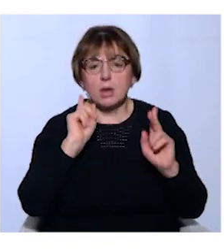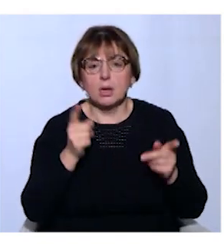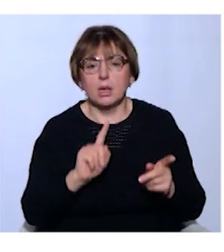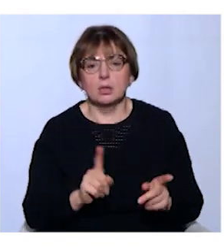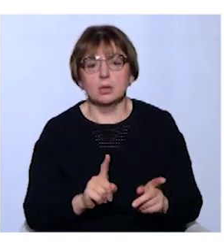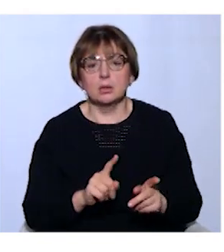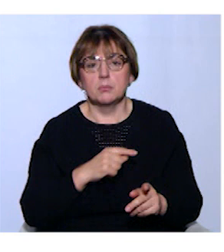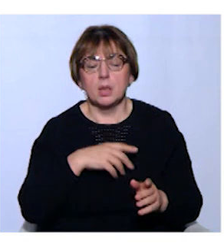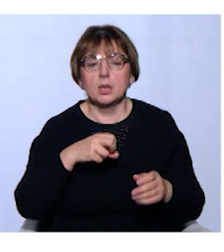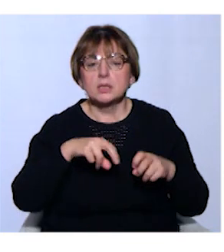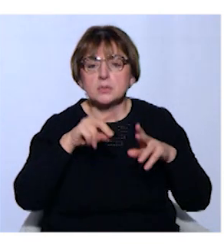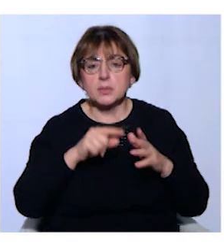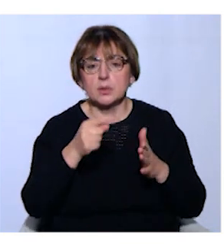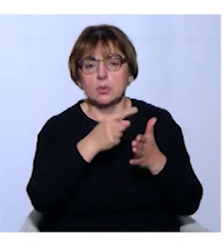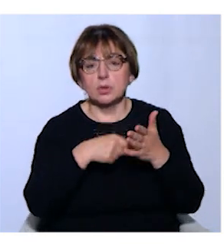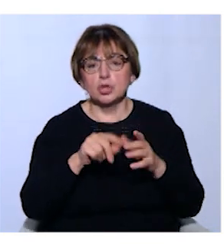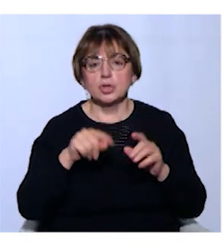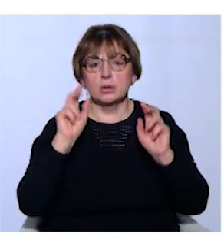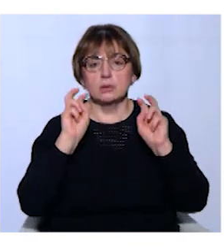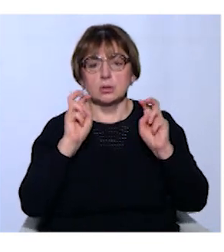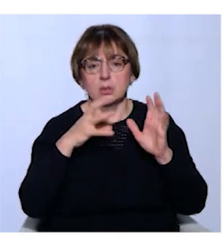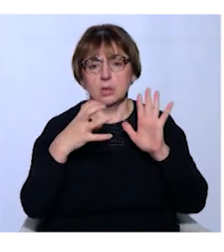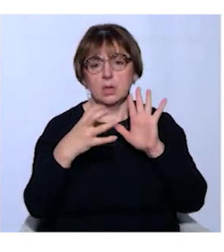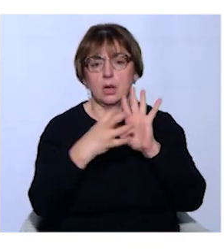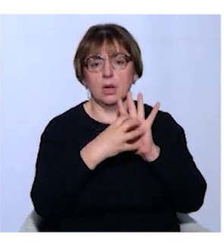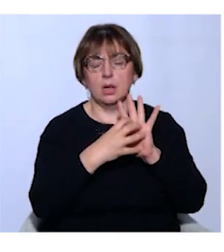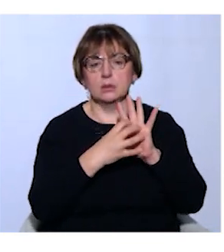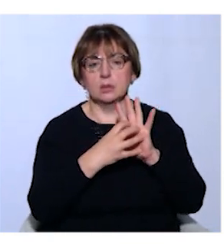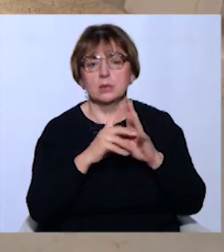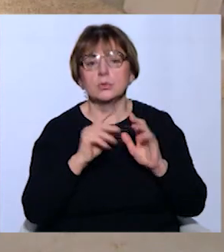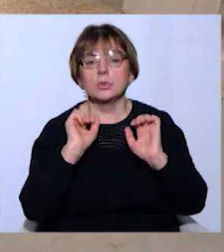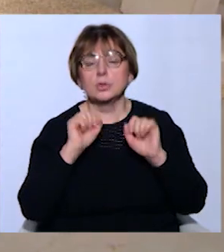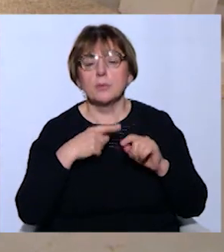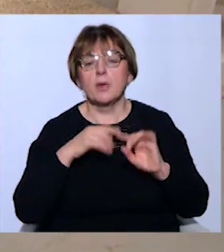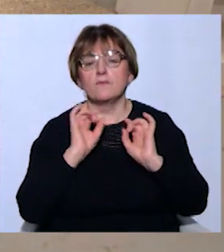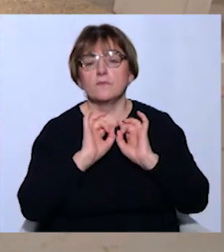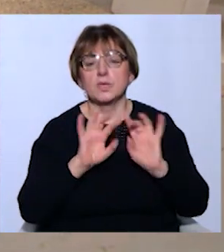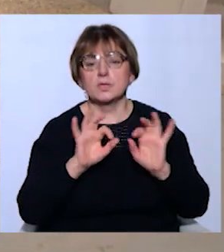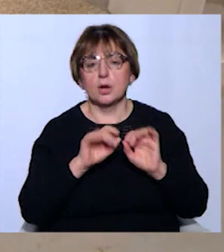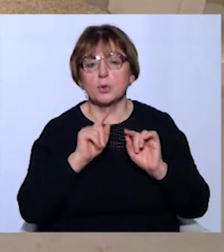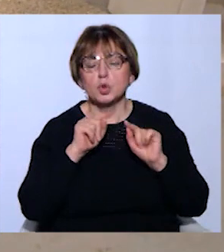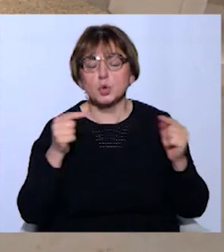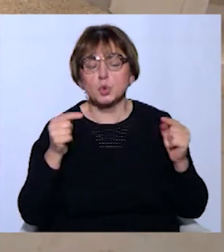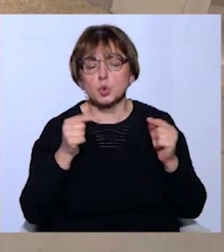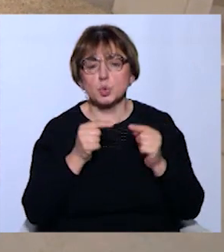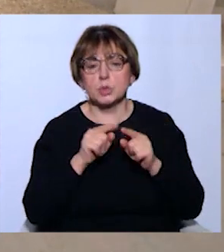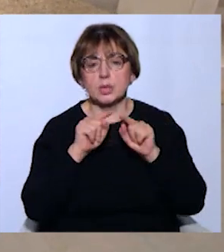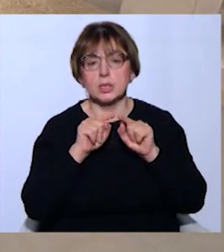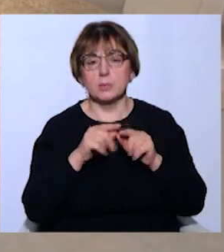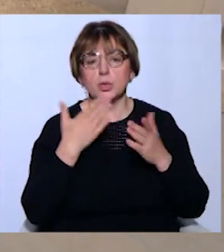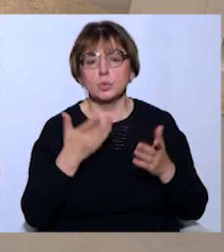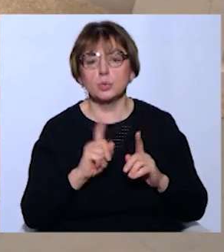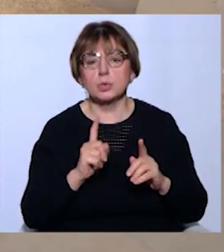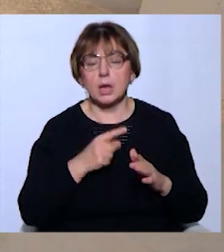მას ახატია ესეთი ნიშანი, რომელსაც ახლა ხედავ. ჩვენ დღეს ვისაუბრებთ სწორედ იმაზე, თუ